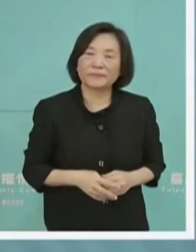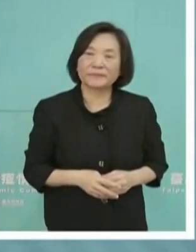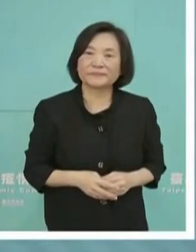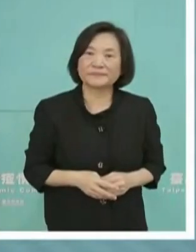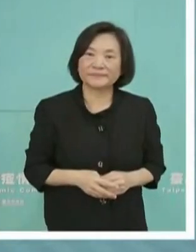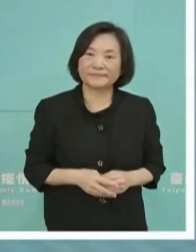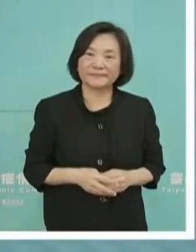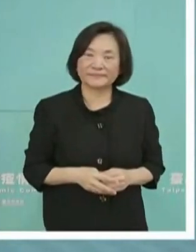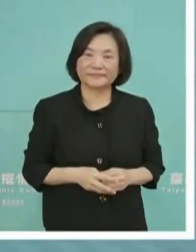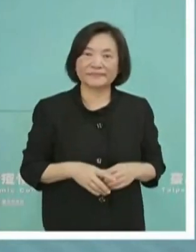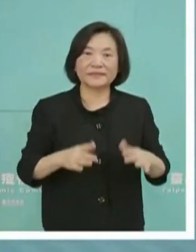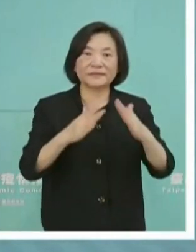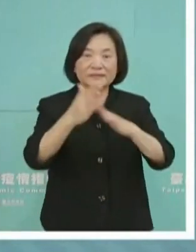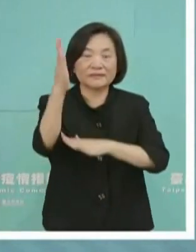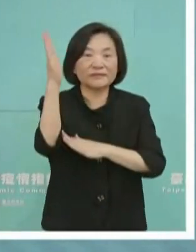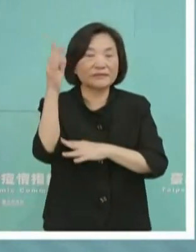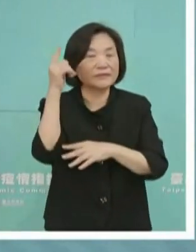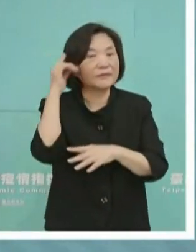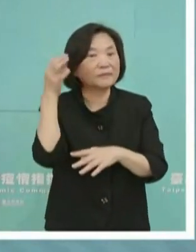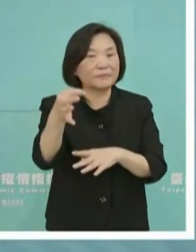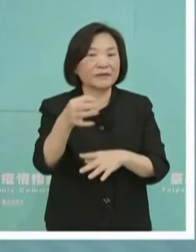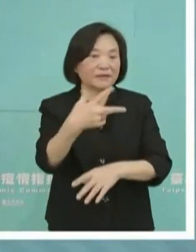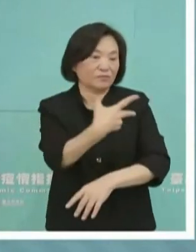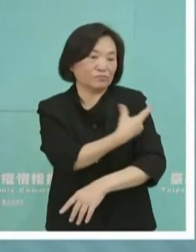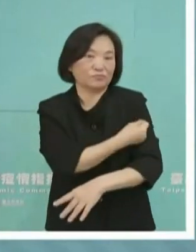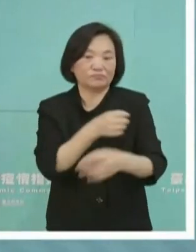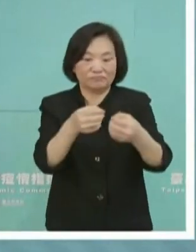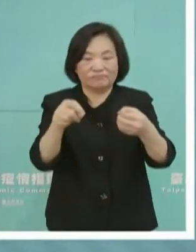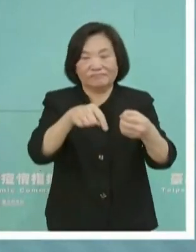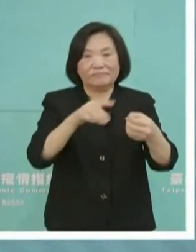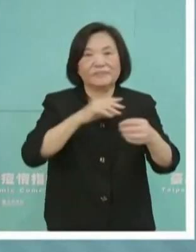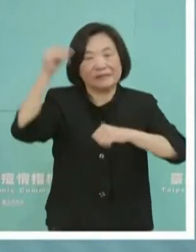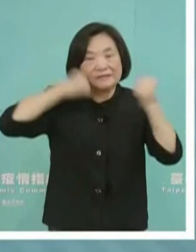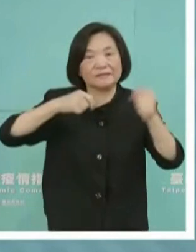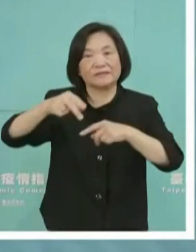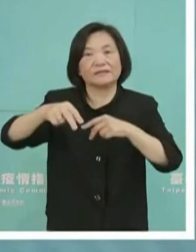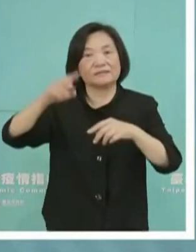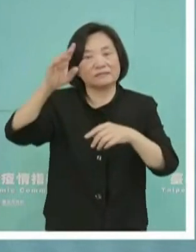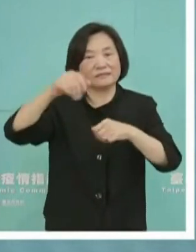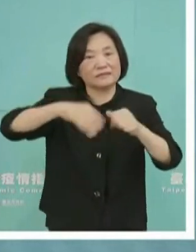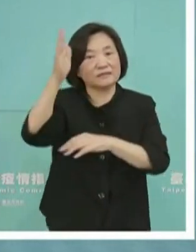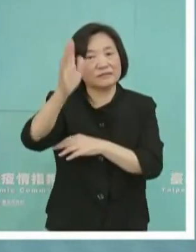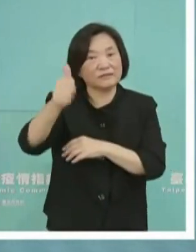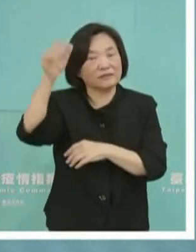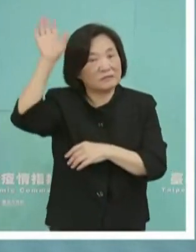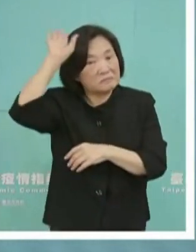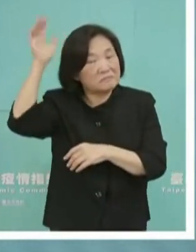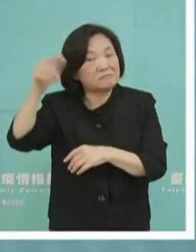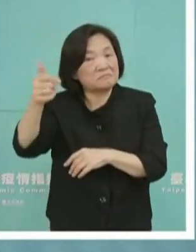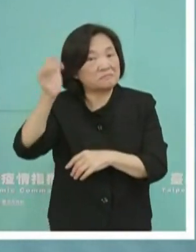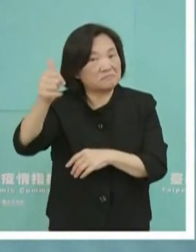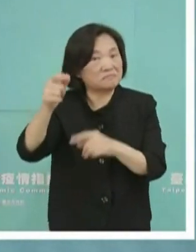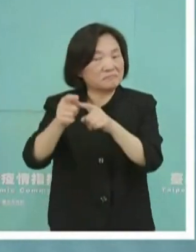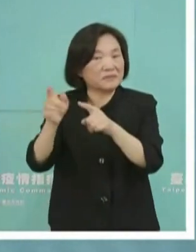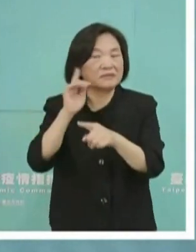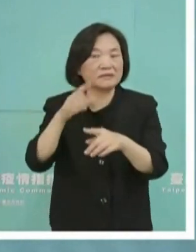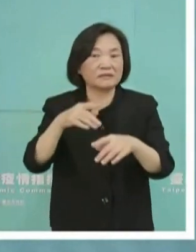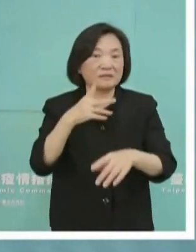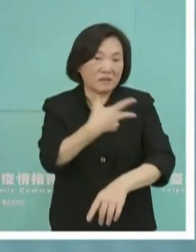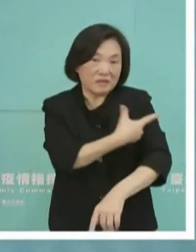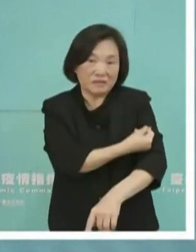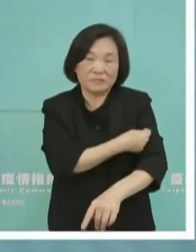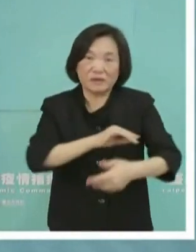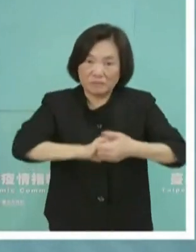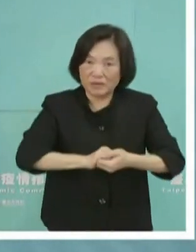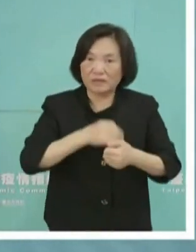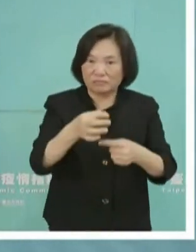为针对这个市府要买疫苗，早上行政院长苏贞昌他有说疫苗的购买是要有一定